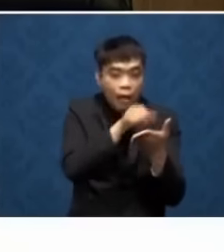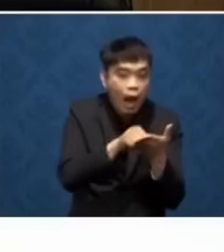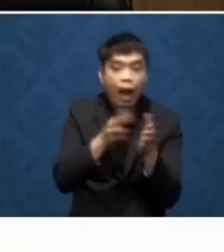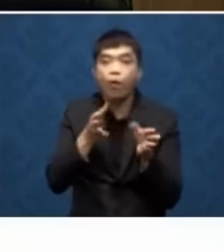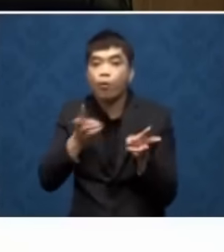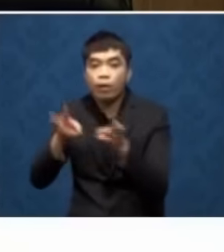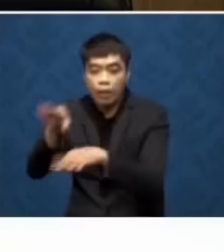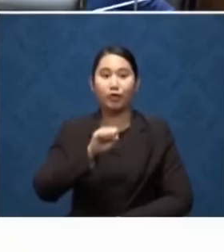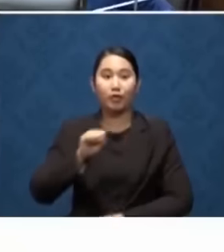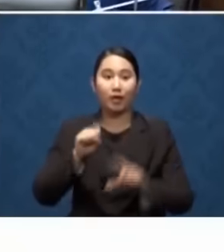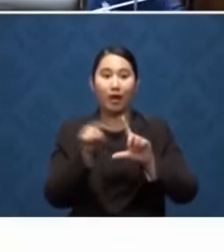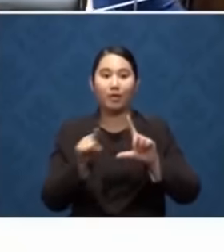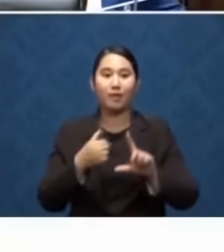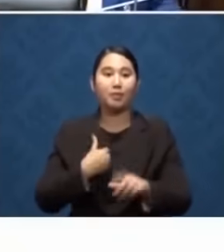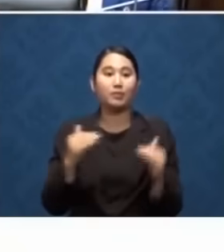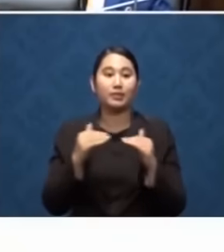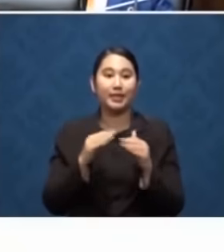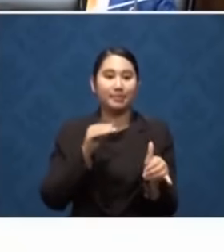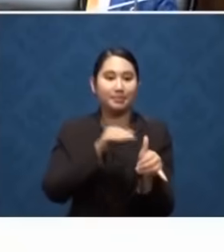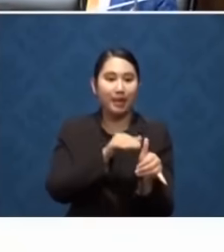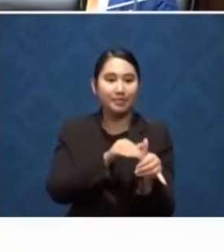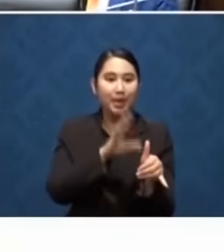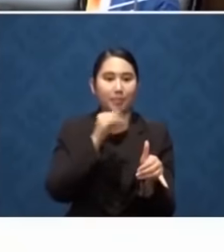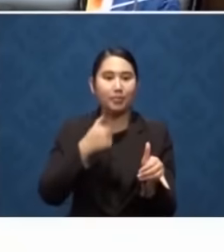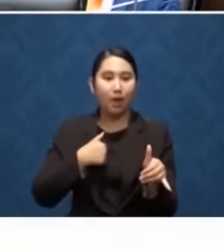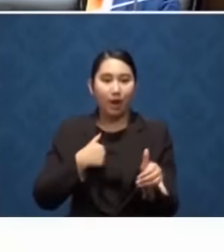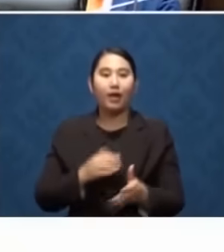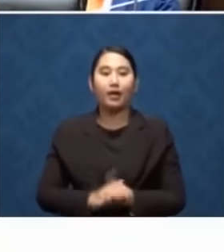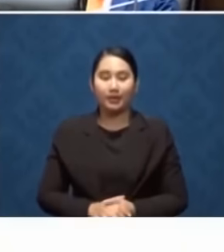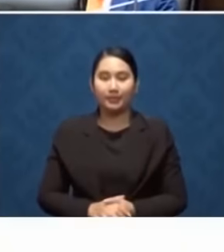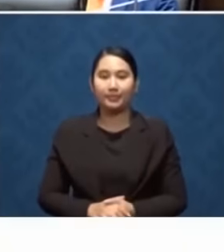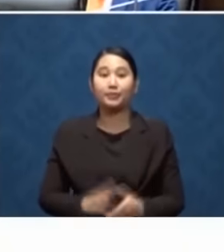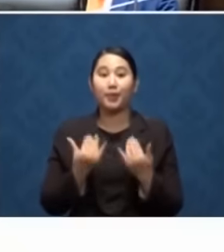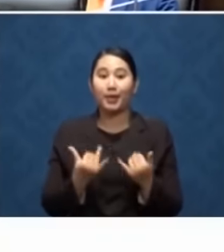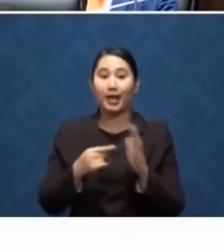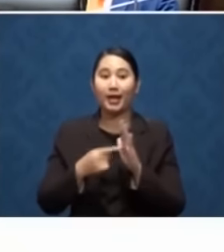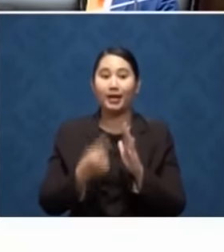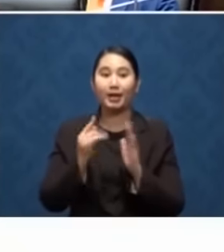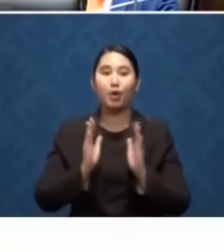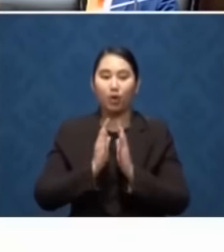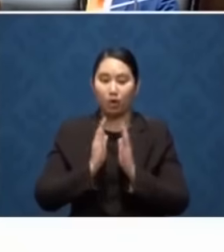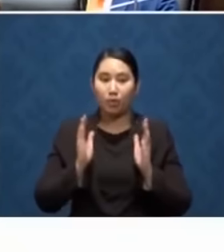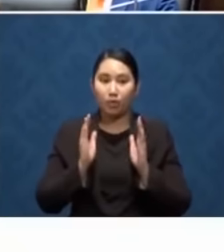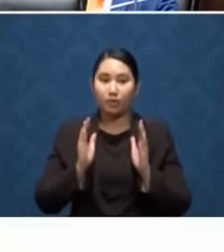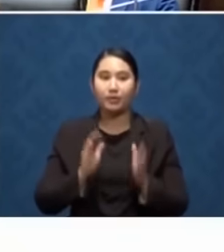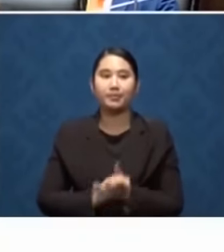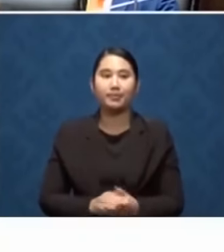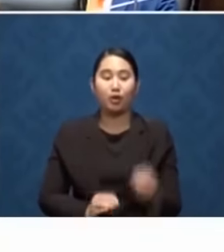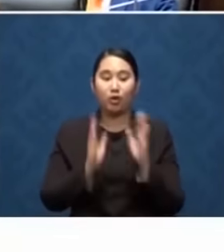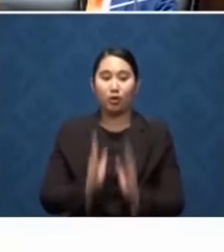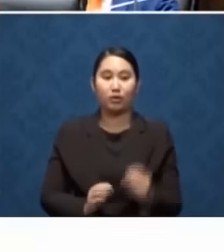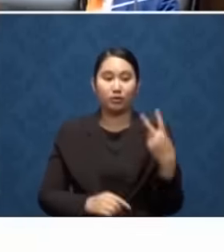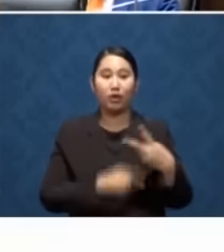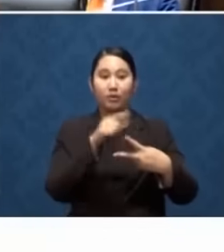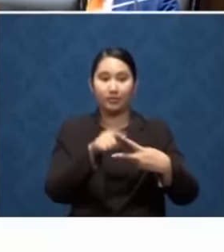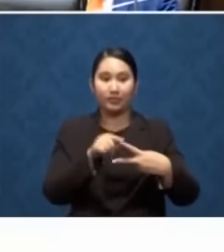าก็ได้ลุกขึ้นใช้สิทธิ์พาดพิงที่มีการกล่าวหาเรื่องการแก้ไขมาตรา112และชี้แจงความบริสุทธิ์ในคุณสมบัติ